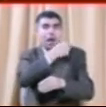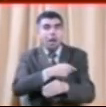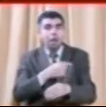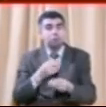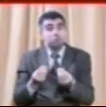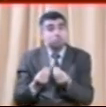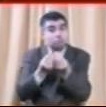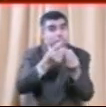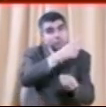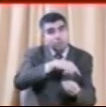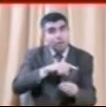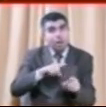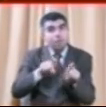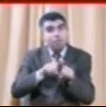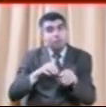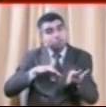الوسائل